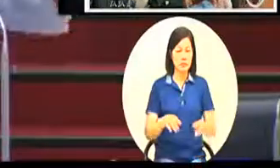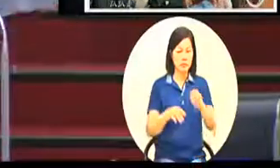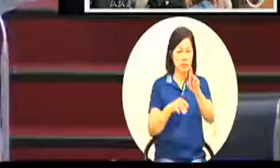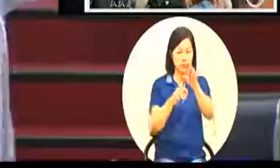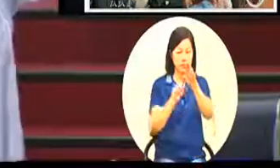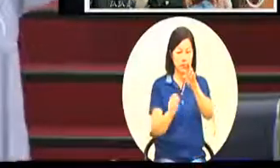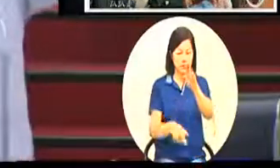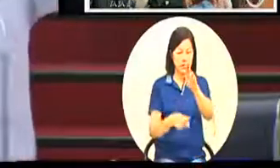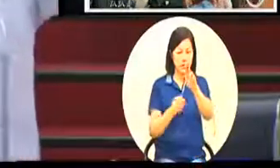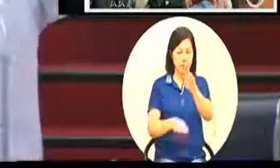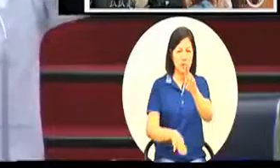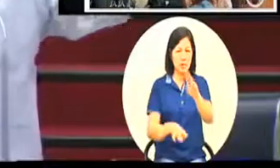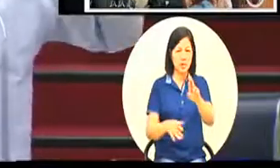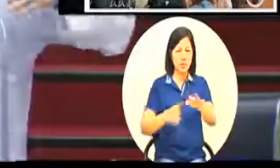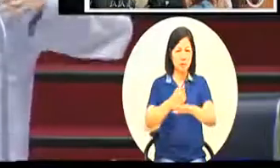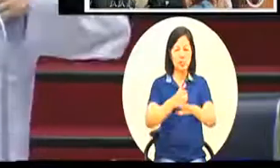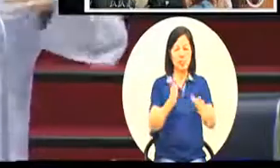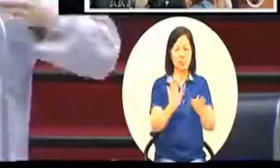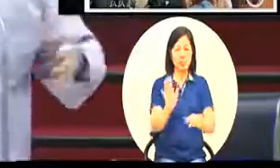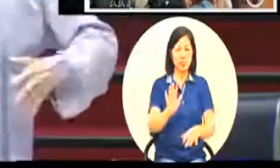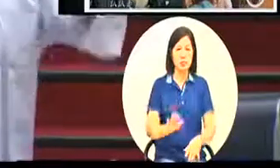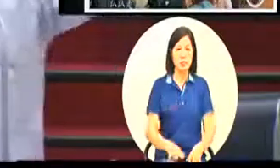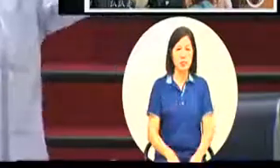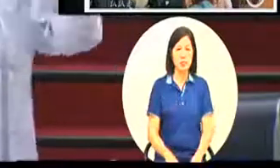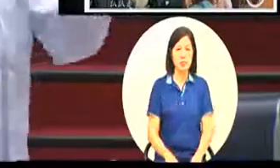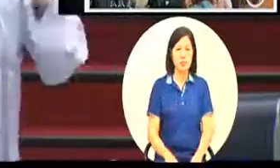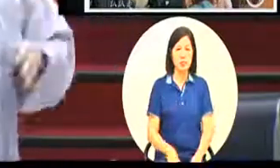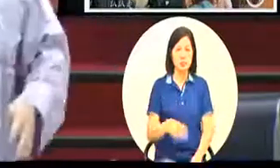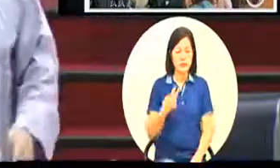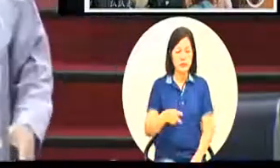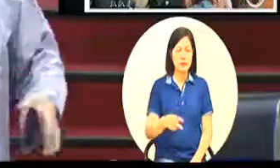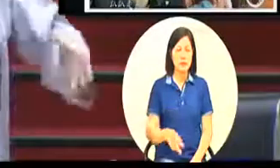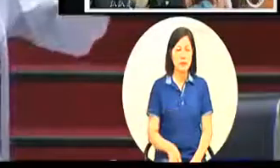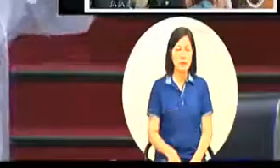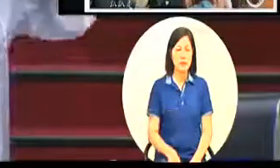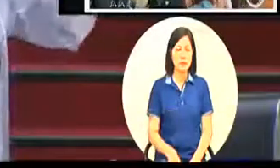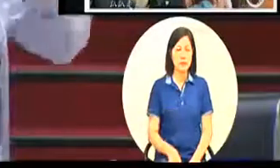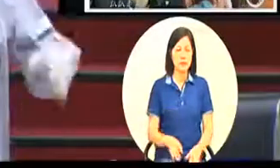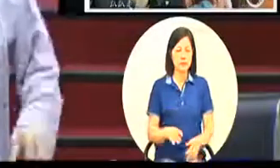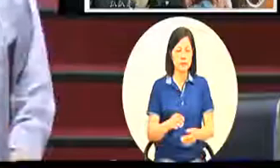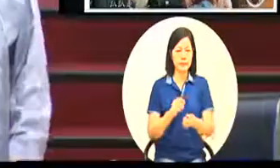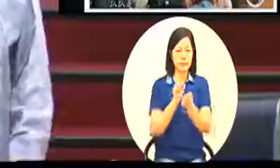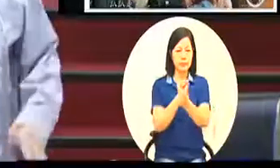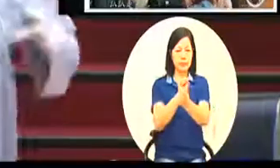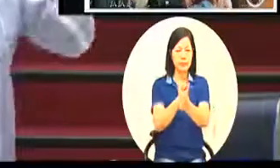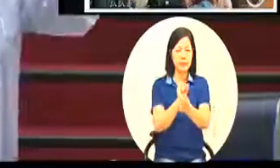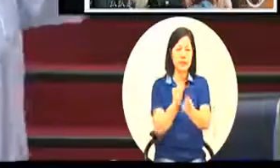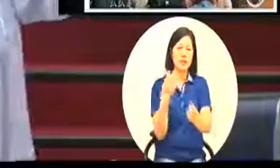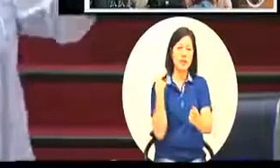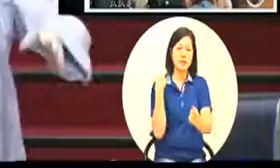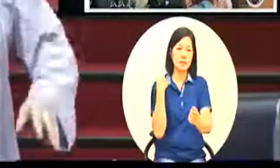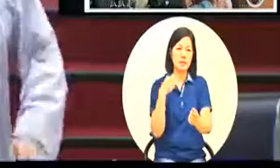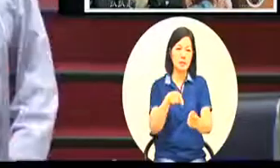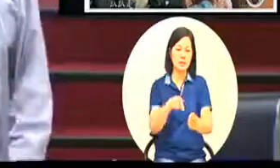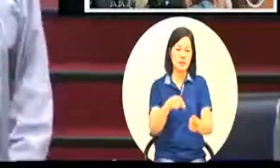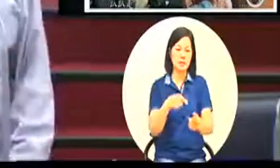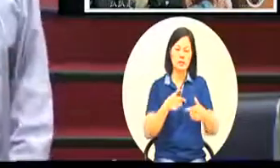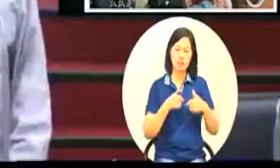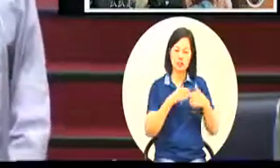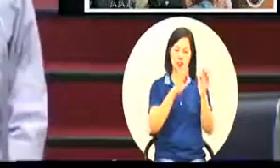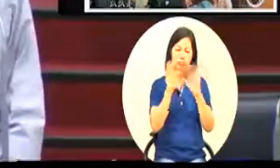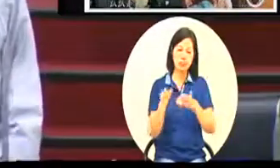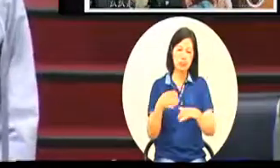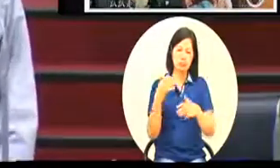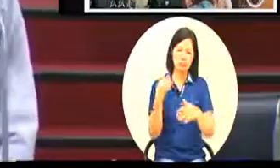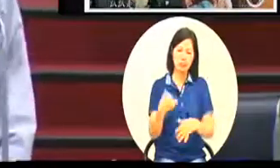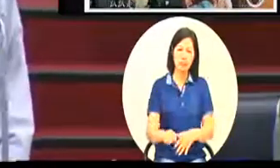阿扁总统佫照常白底啊，迄、那个无形的，迄、那个嘴卡总佮挂掉咧，哎，他的心情太好咧，心